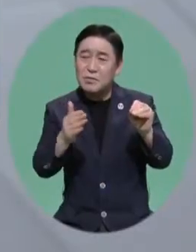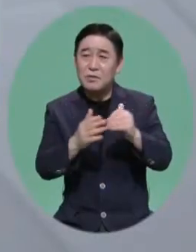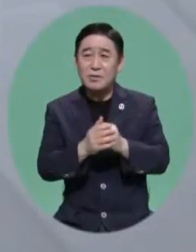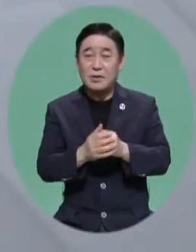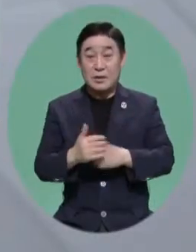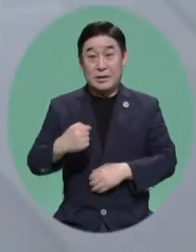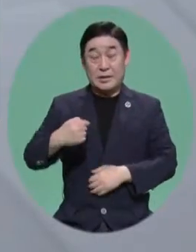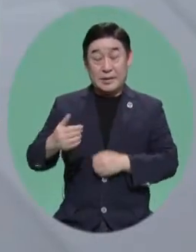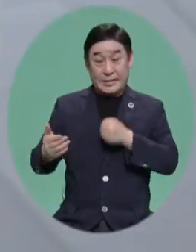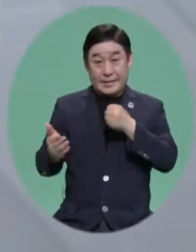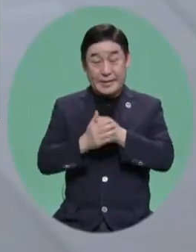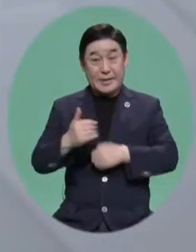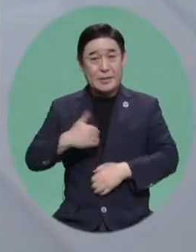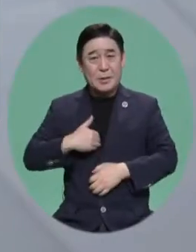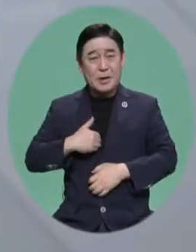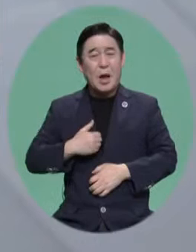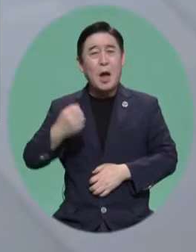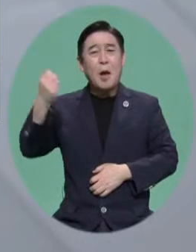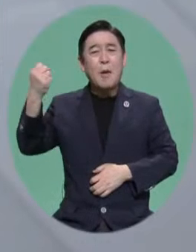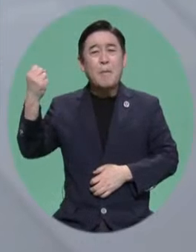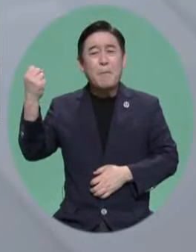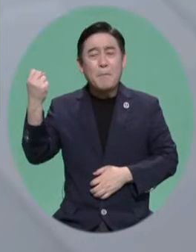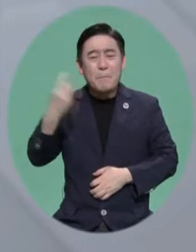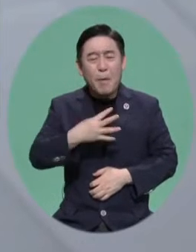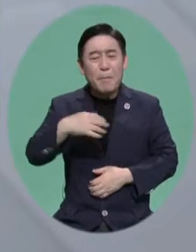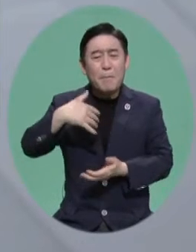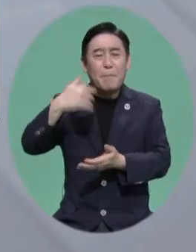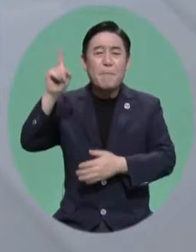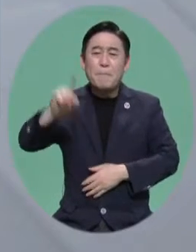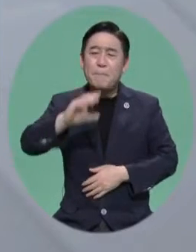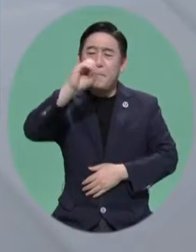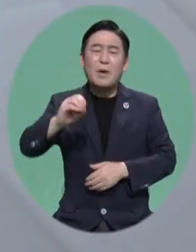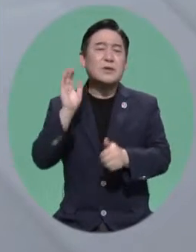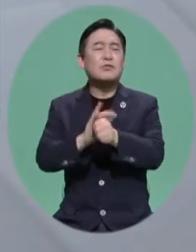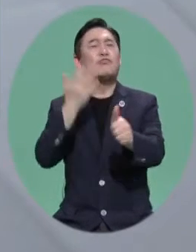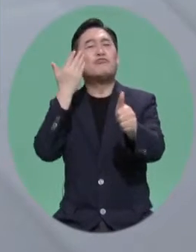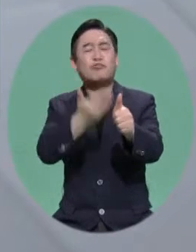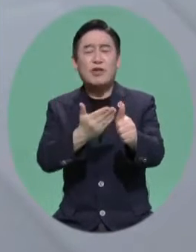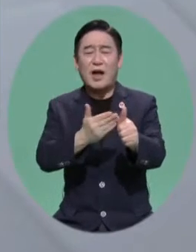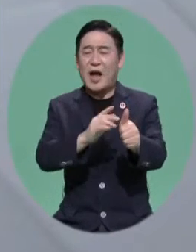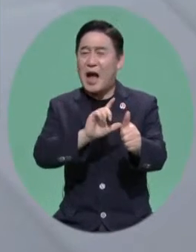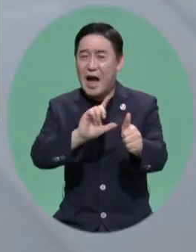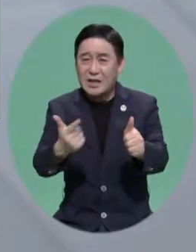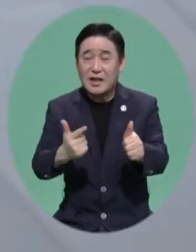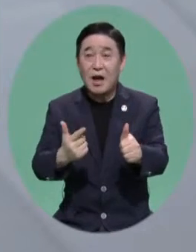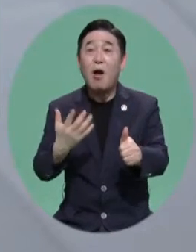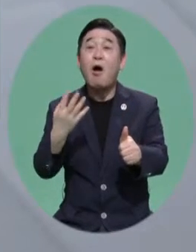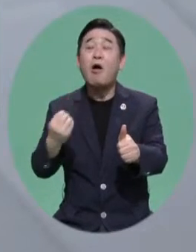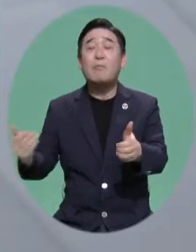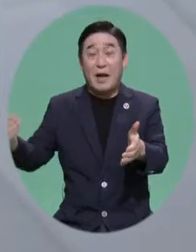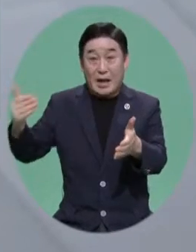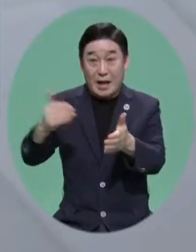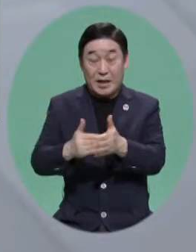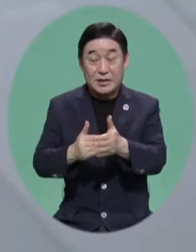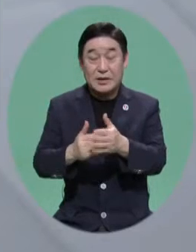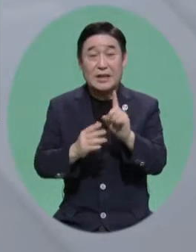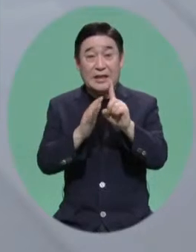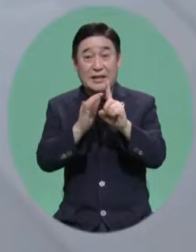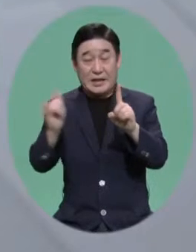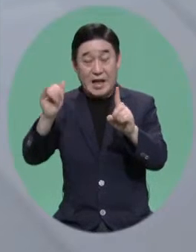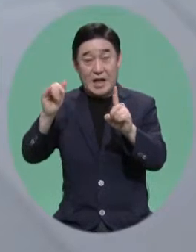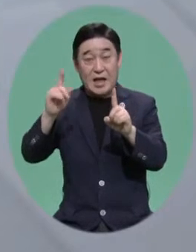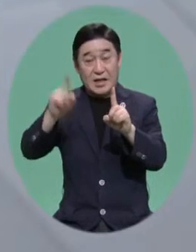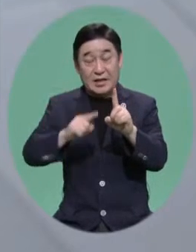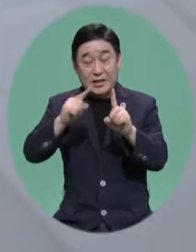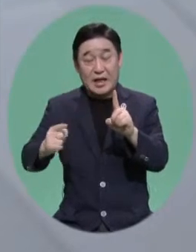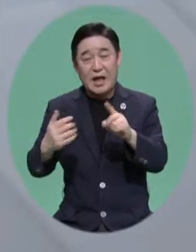그래서 저는 몇 퍼센트를 지원할 거냐 아니까 얼마까지 부담하게 할 거냐 4 한사람당 아